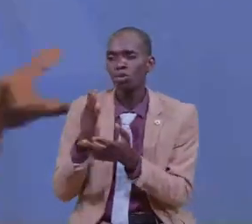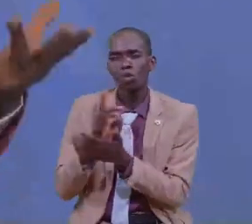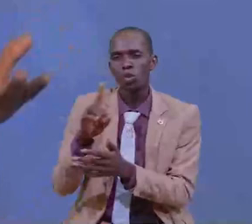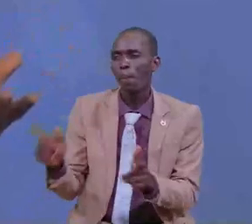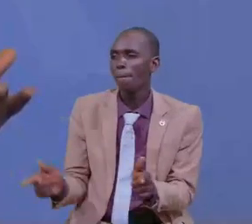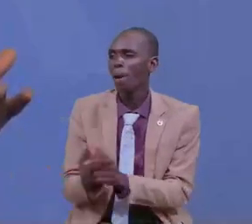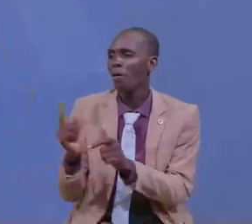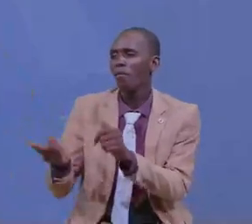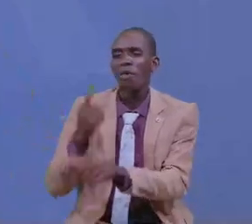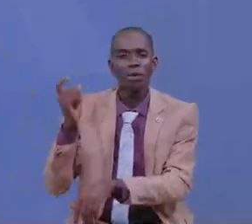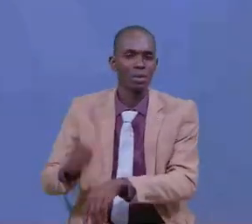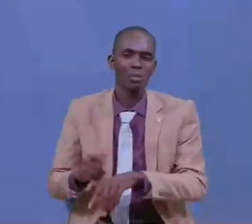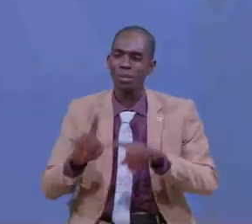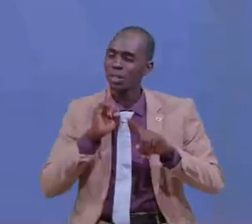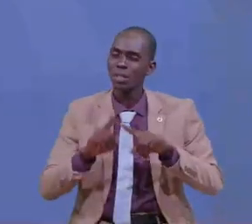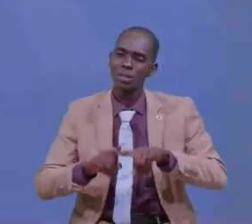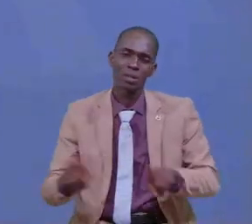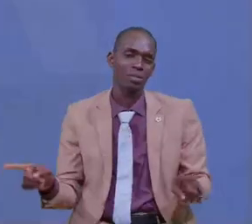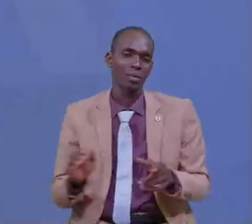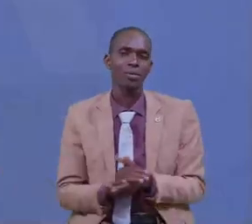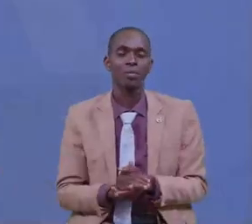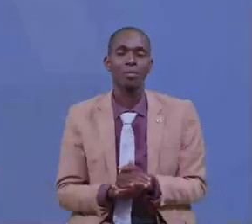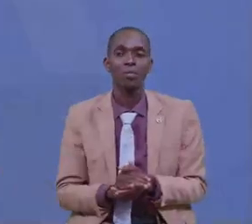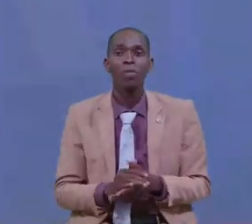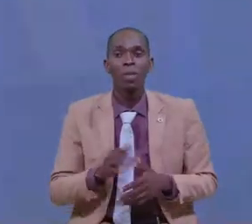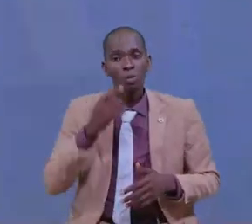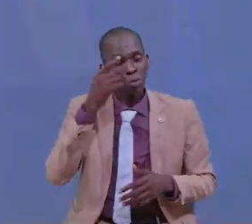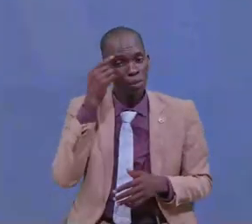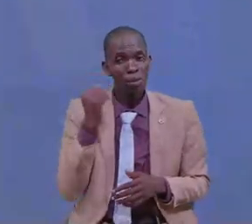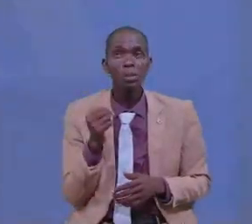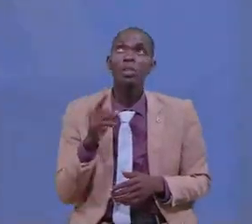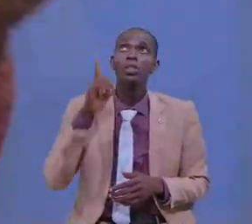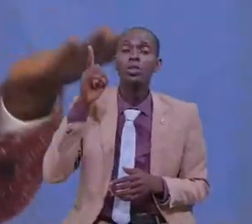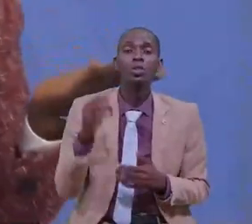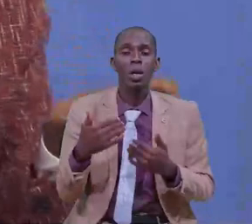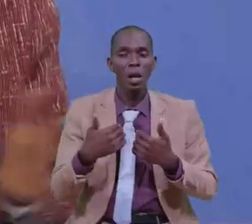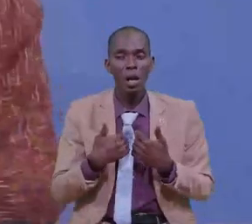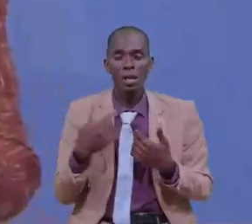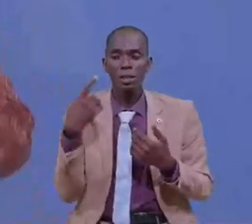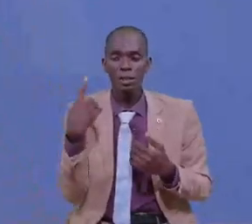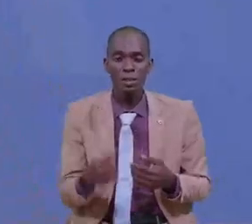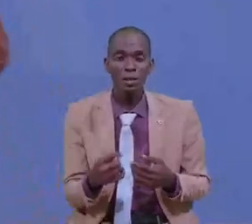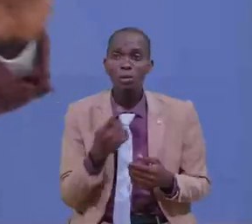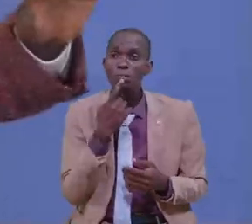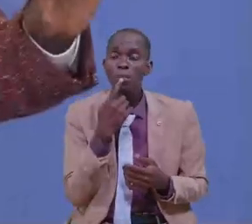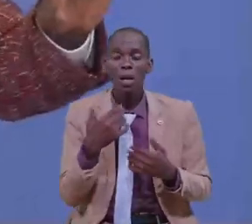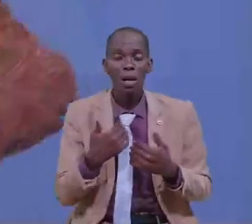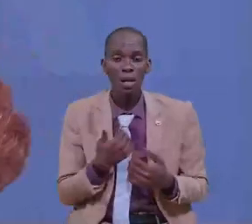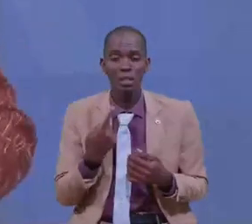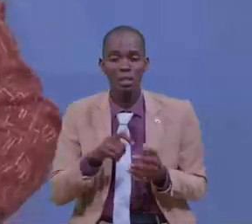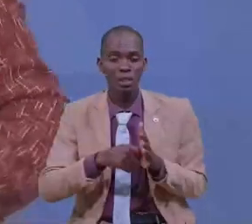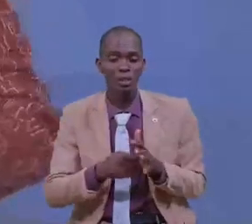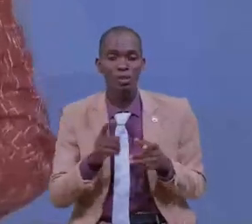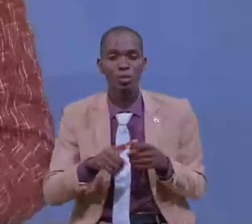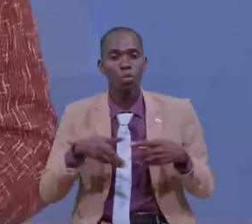fois. Alors qu'il a la clé. La clé qui te conduira à la porte du succès dans ça. Fais